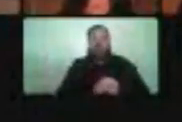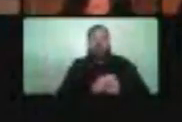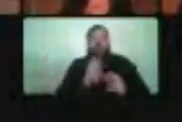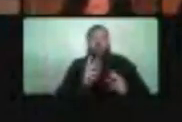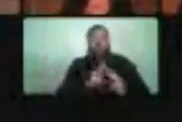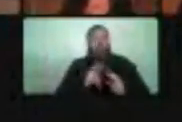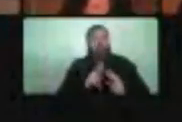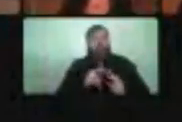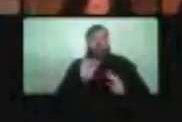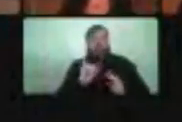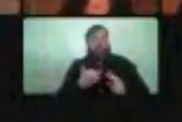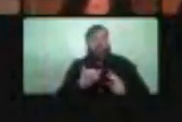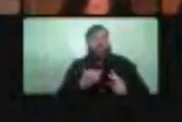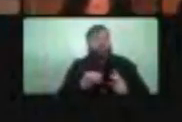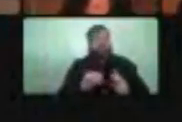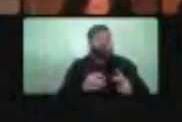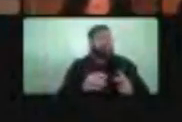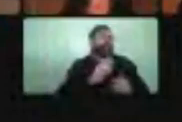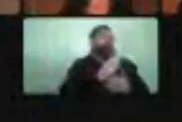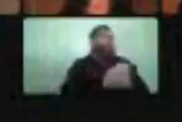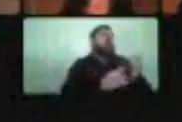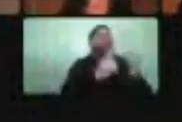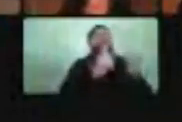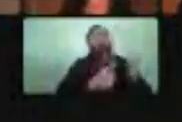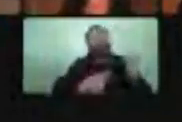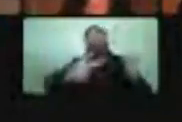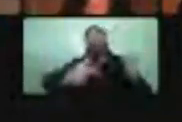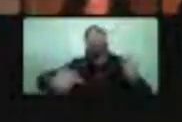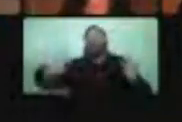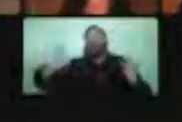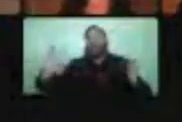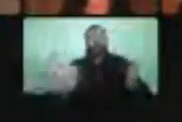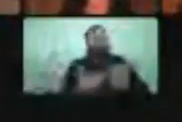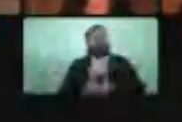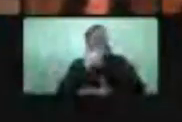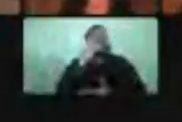inaadhiriwa kwa njia chanya kutokana na mambo ambayo tunafanya.